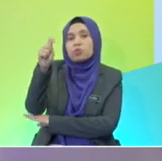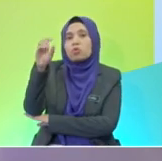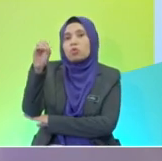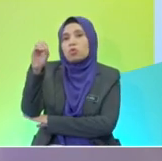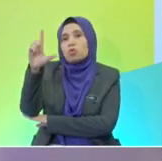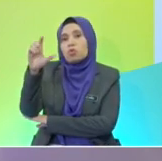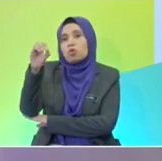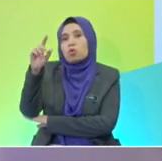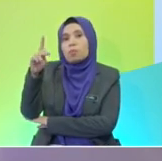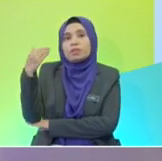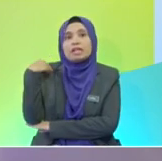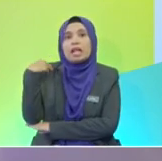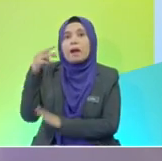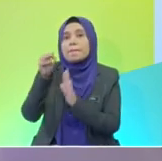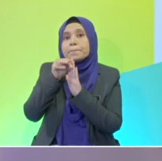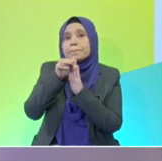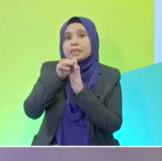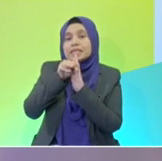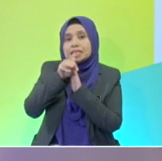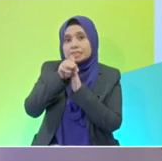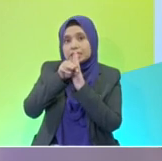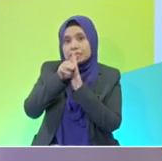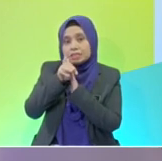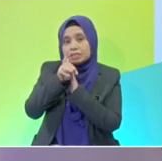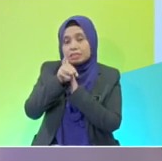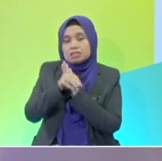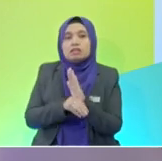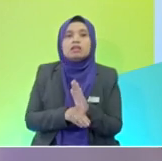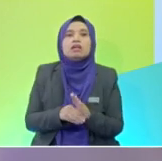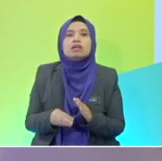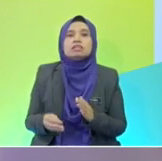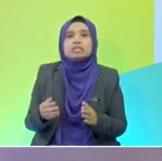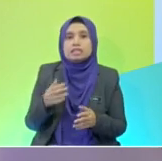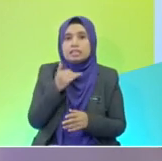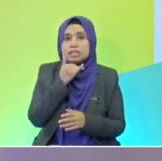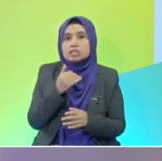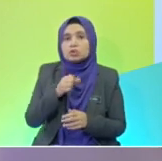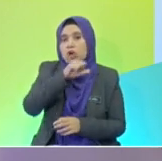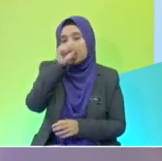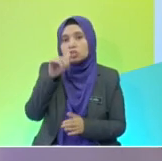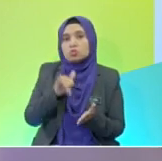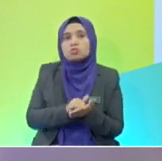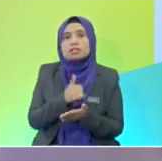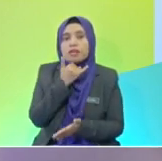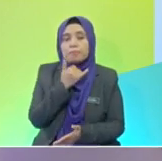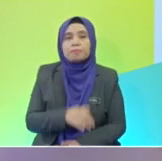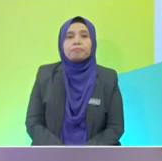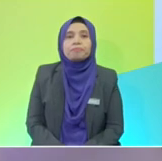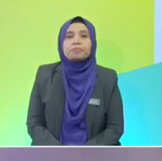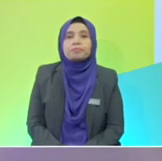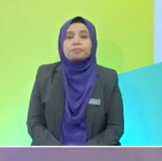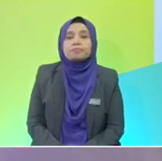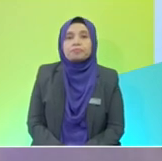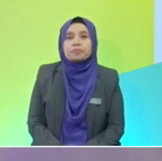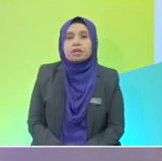untuk menyukai jadi beliau itu Apa jawaban itu adalah tidak penuh jadi automati salah kita pergi kepada